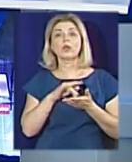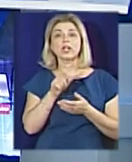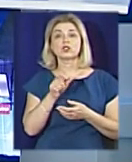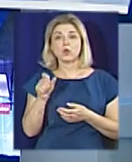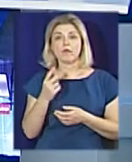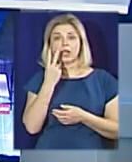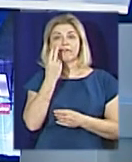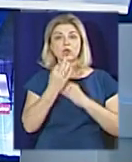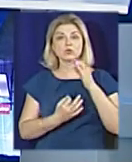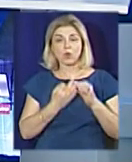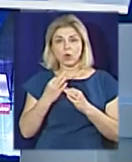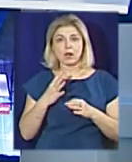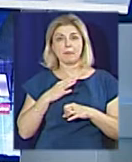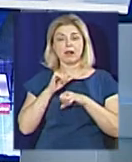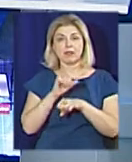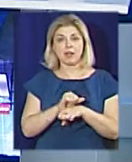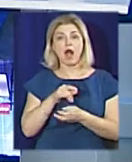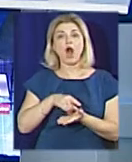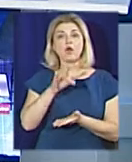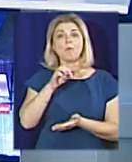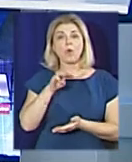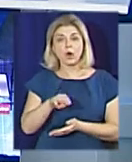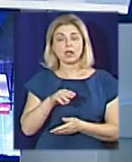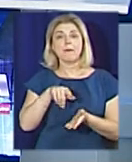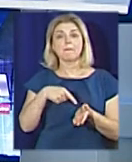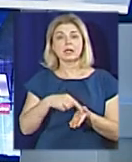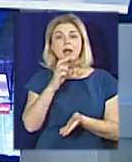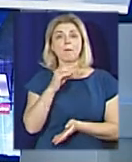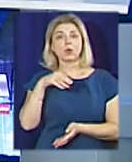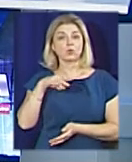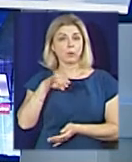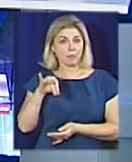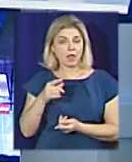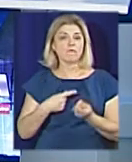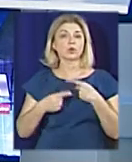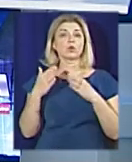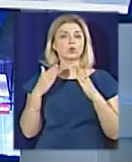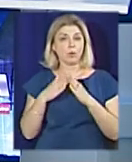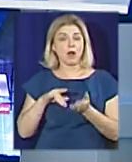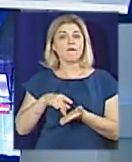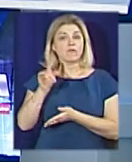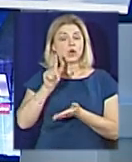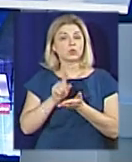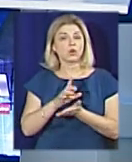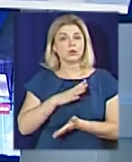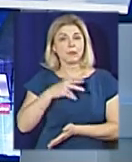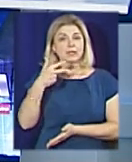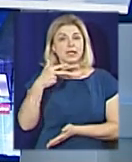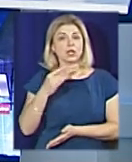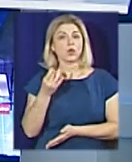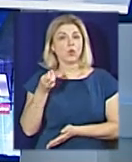2 доби застрягли в аеропорту міста Батумі, повернулись додому. Виліт мав відбутись 30 червня. Його декілька